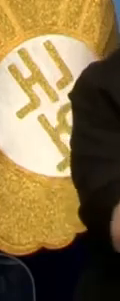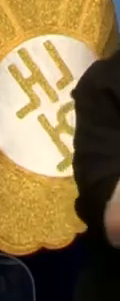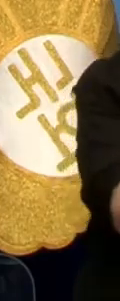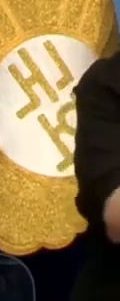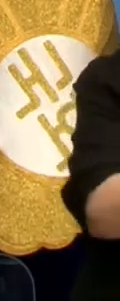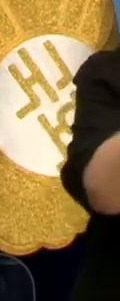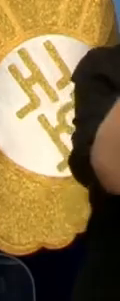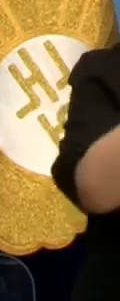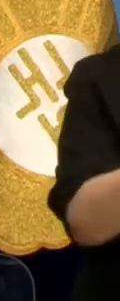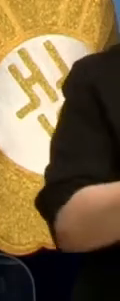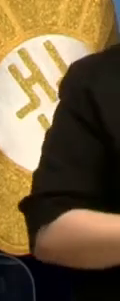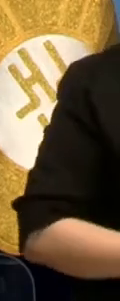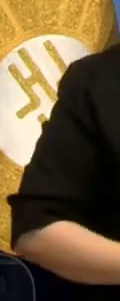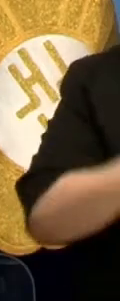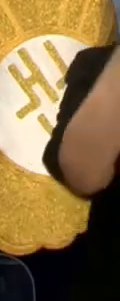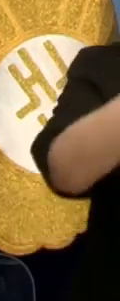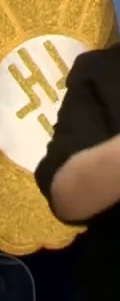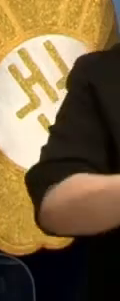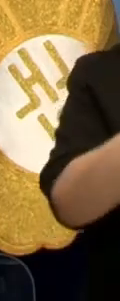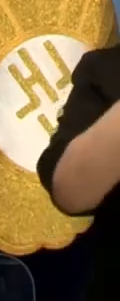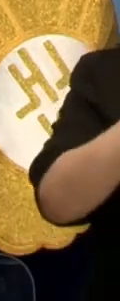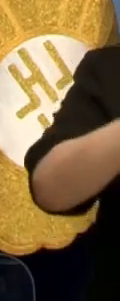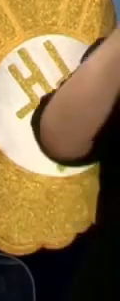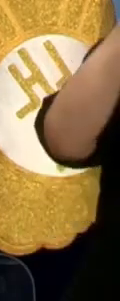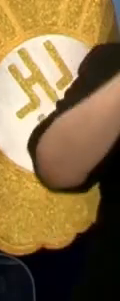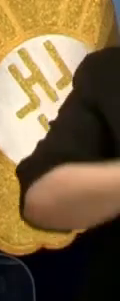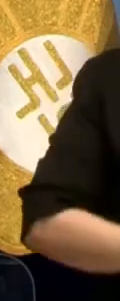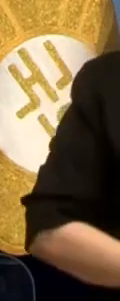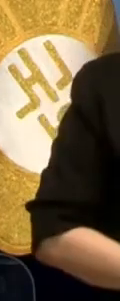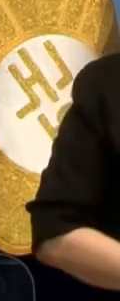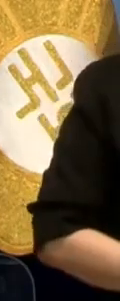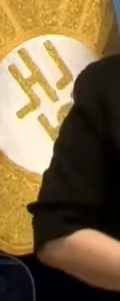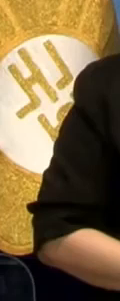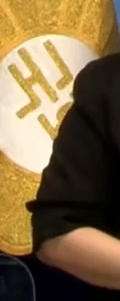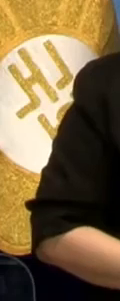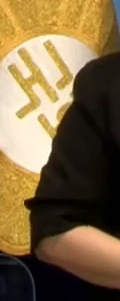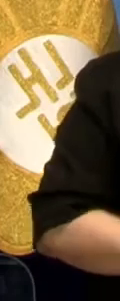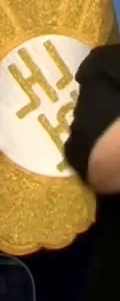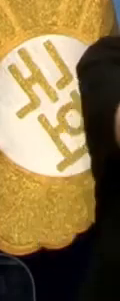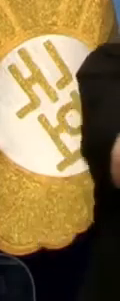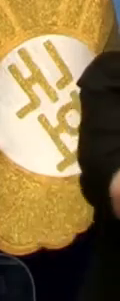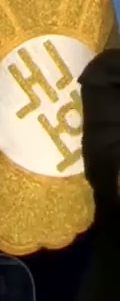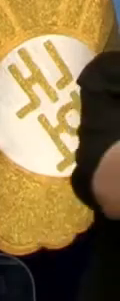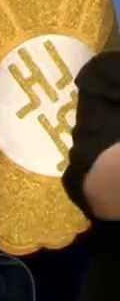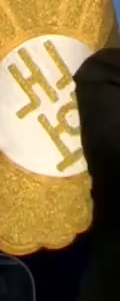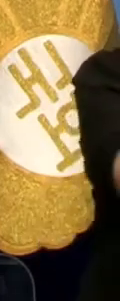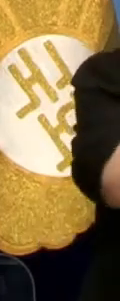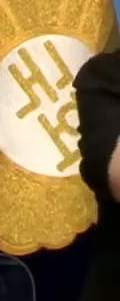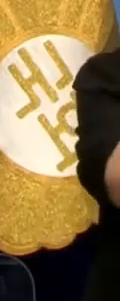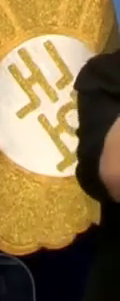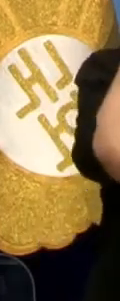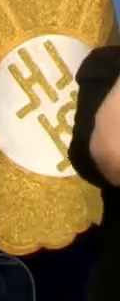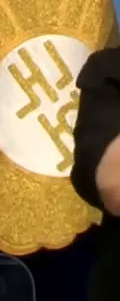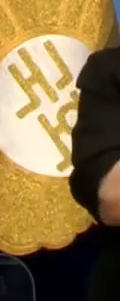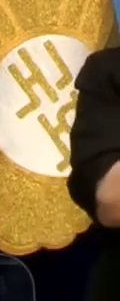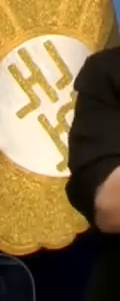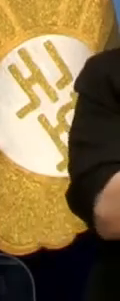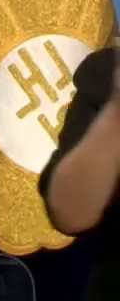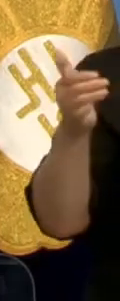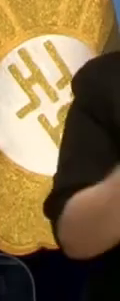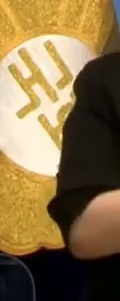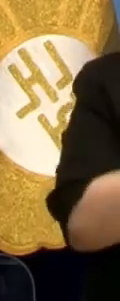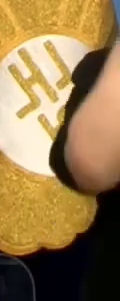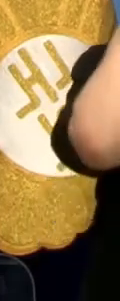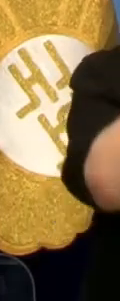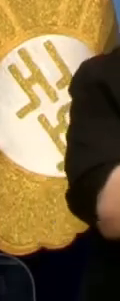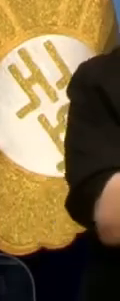후에는 79%로 늘어났습니다. 내용을 알고 나니까 반대했던 분들까지